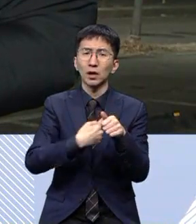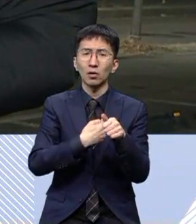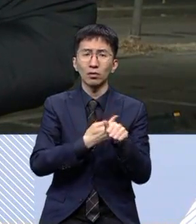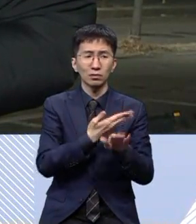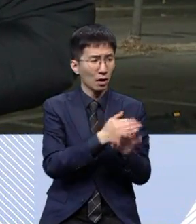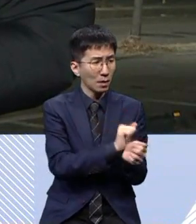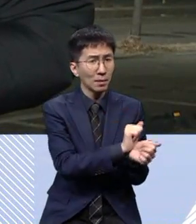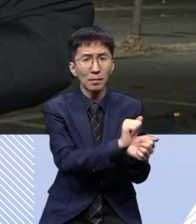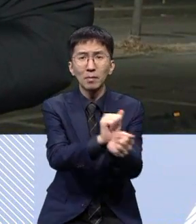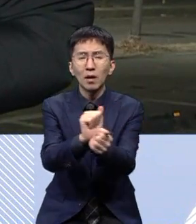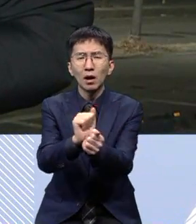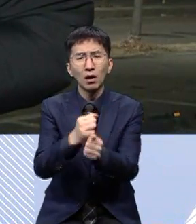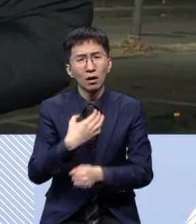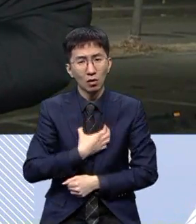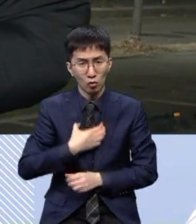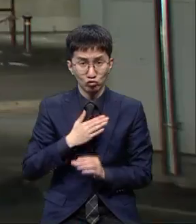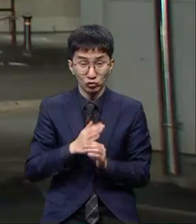않을까? 이런 걱정도 되네요.